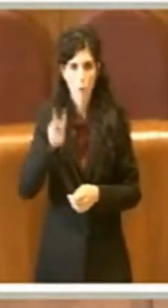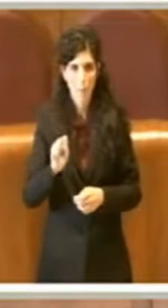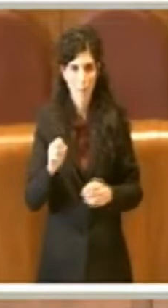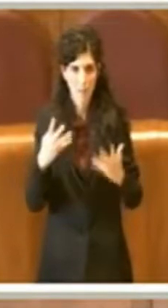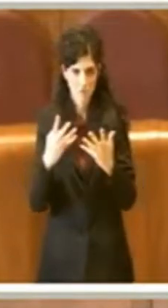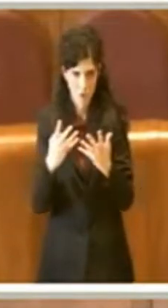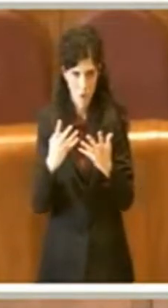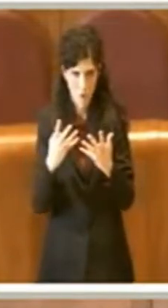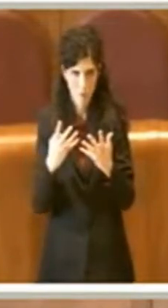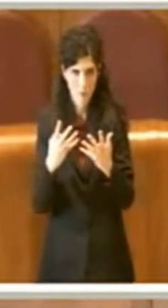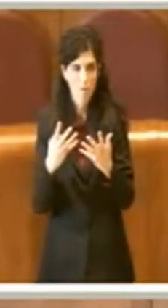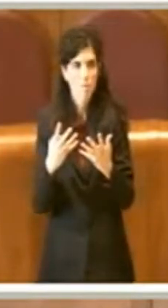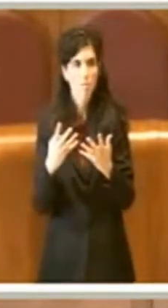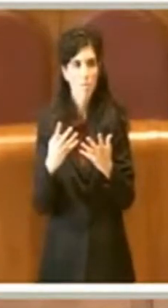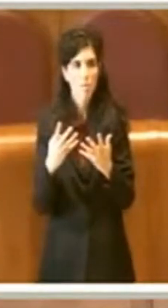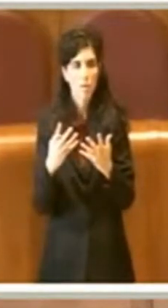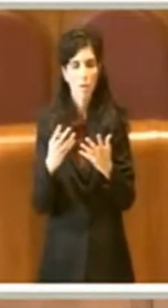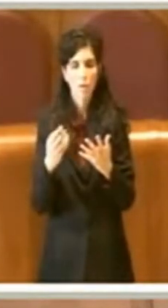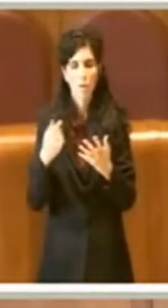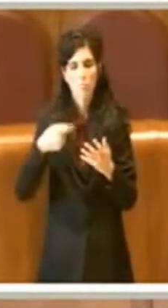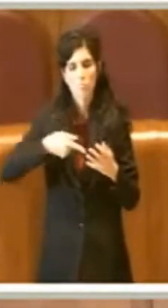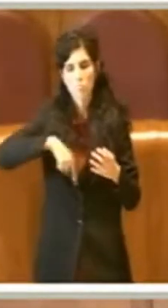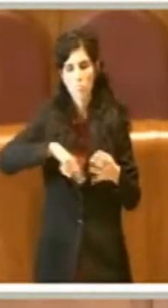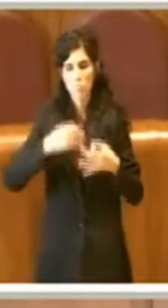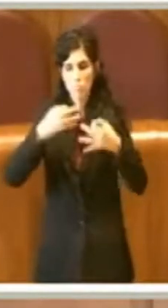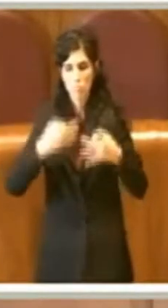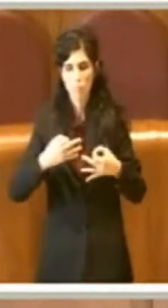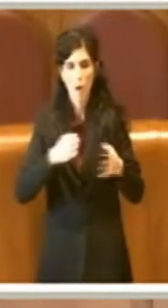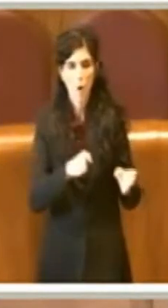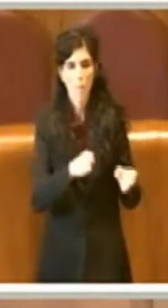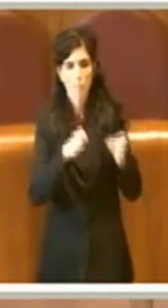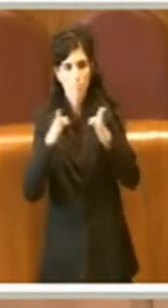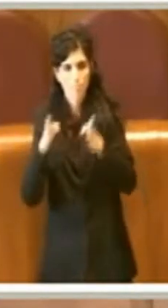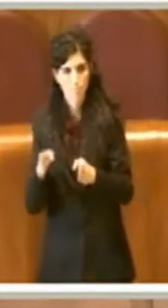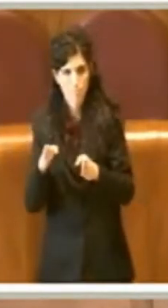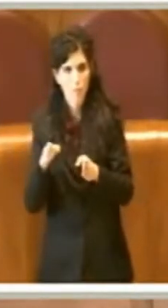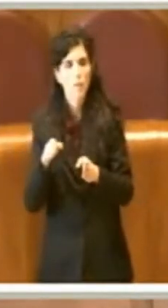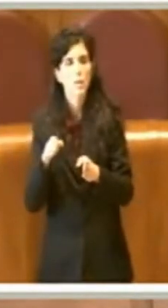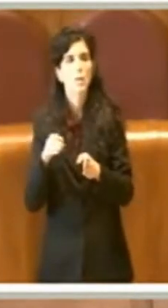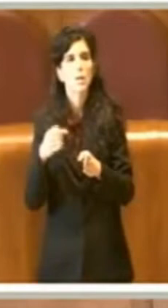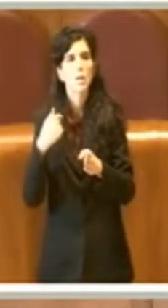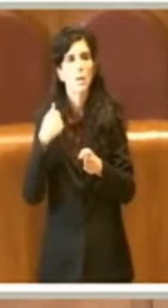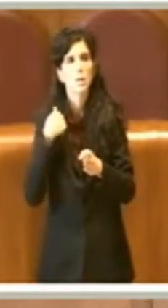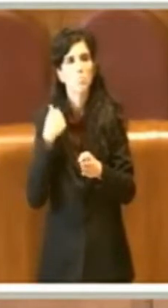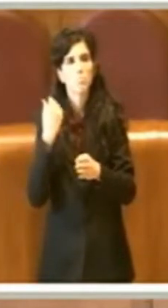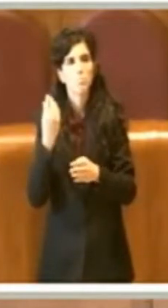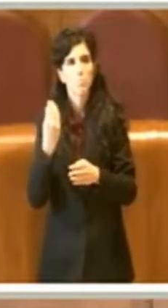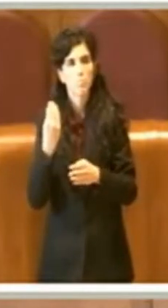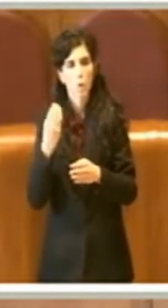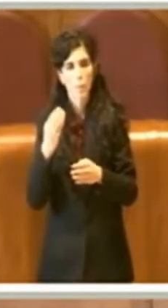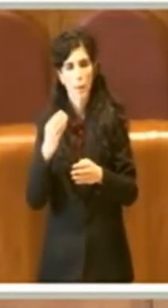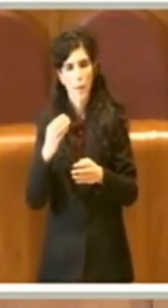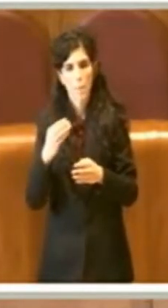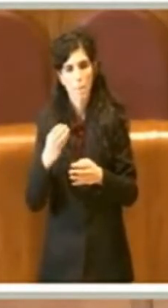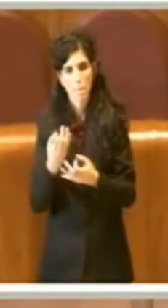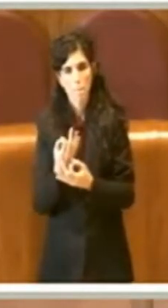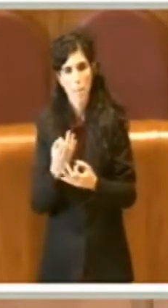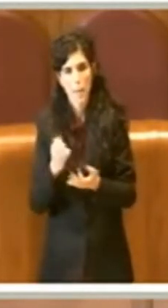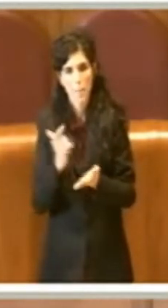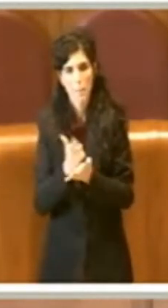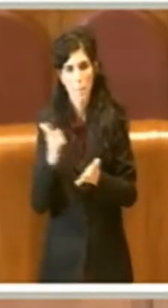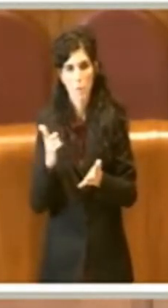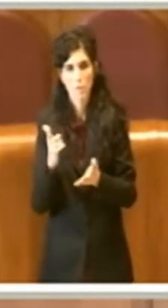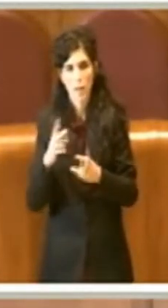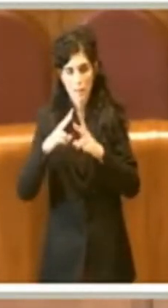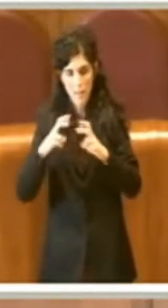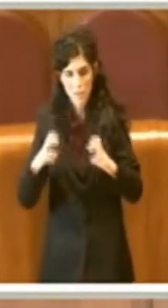è si è ci si è determinati appunto allo spostamento si è fatta una notevole istruttoria una notevola distruttore che